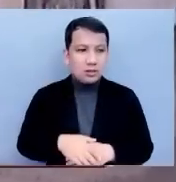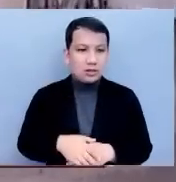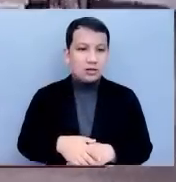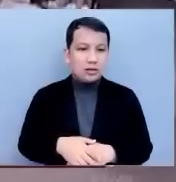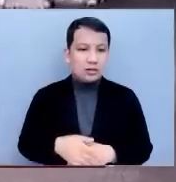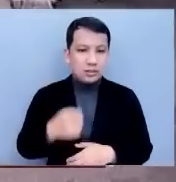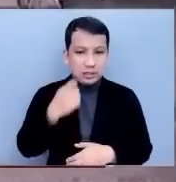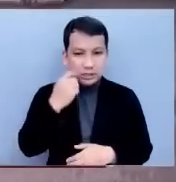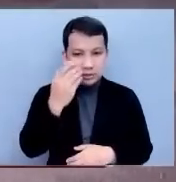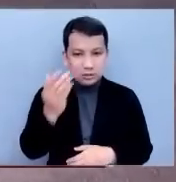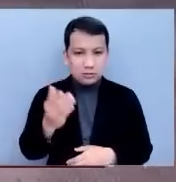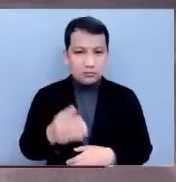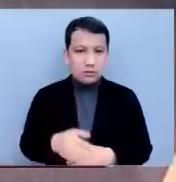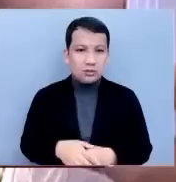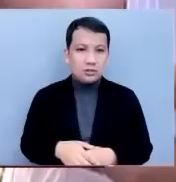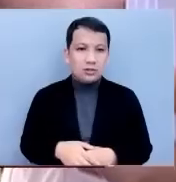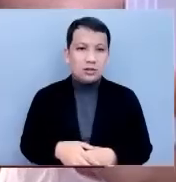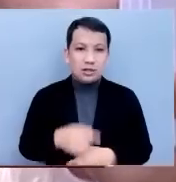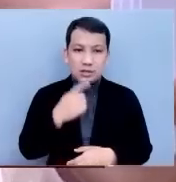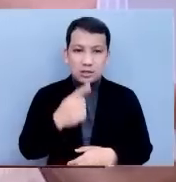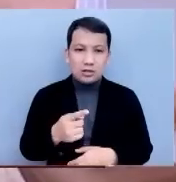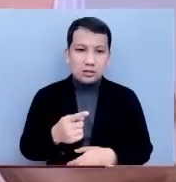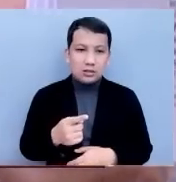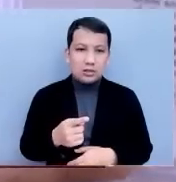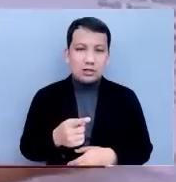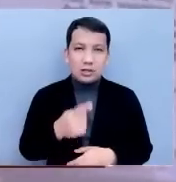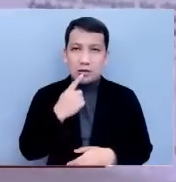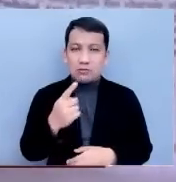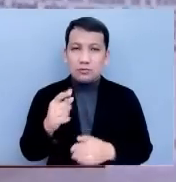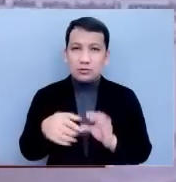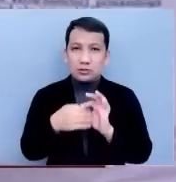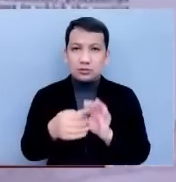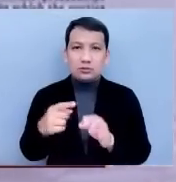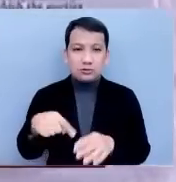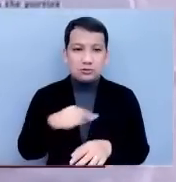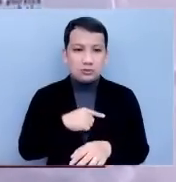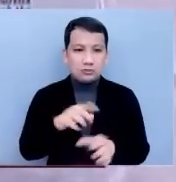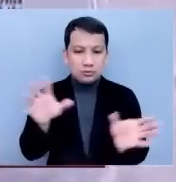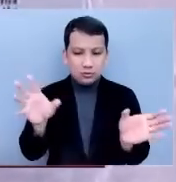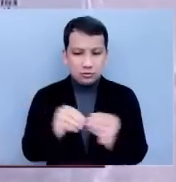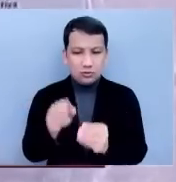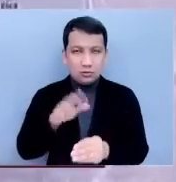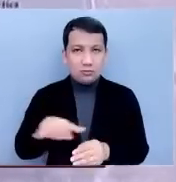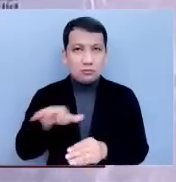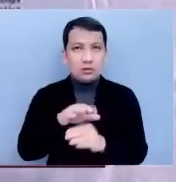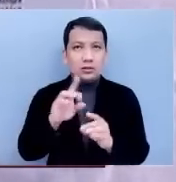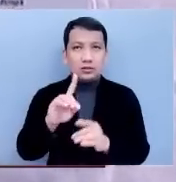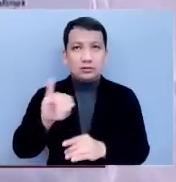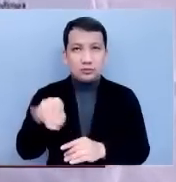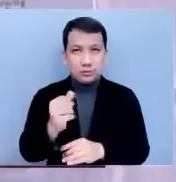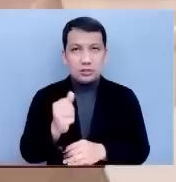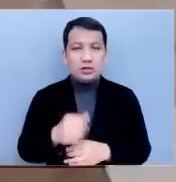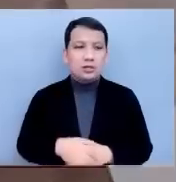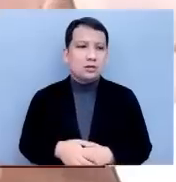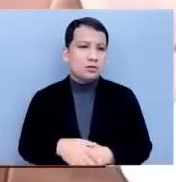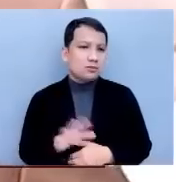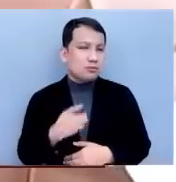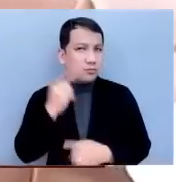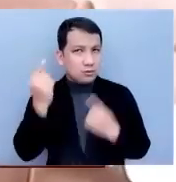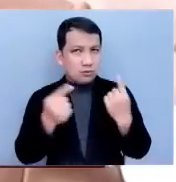kanina, naghain sila ng motion for inhibition laban sa buong Department of Justice. What concerns